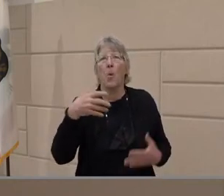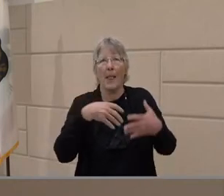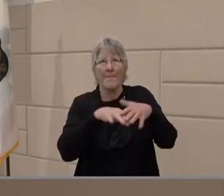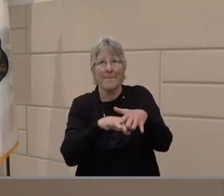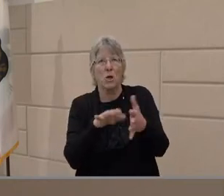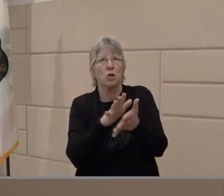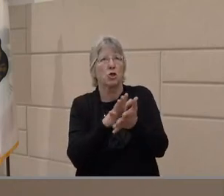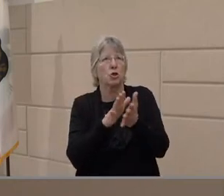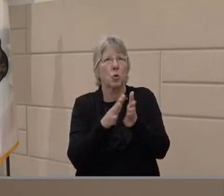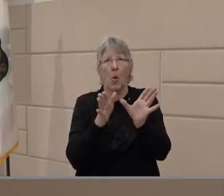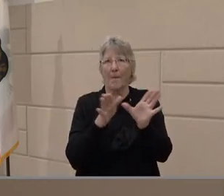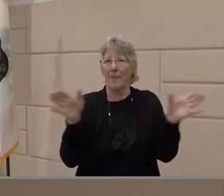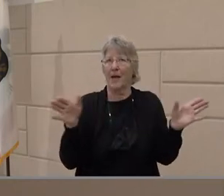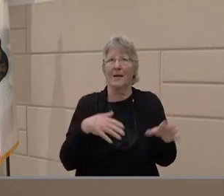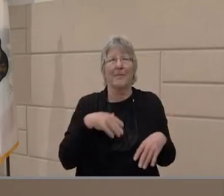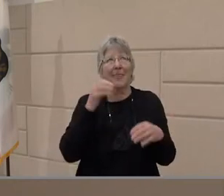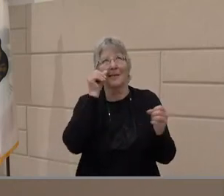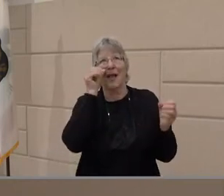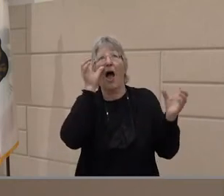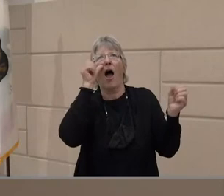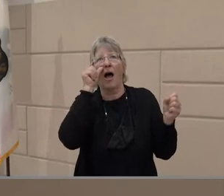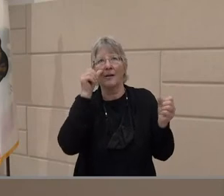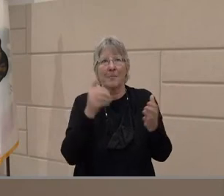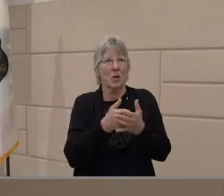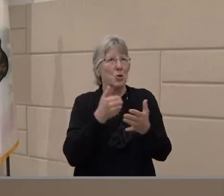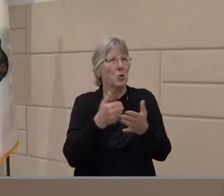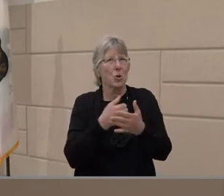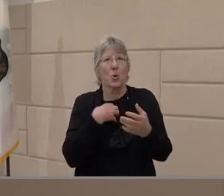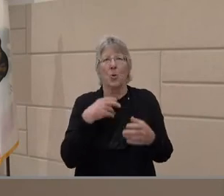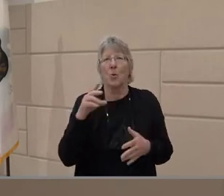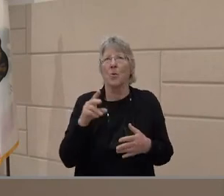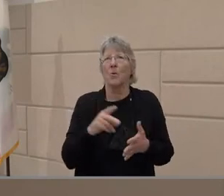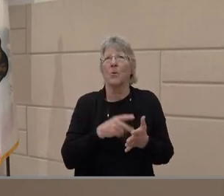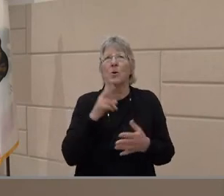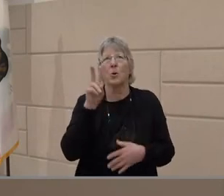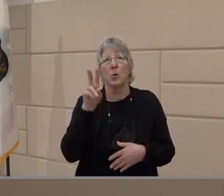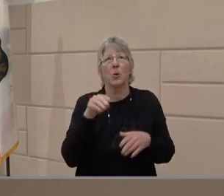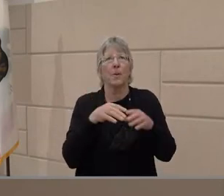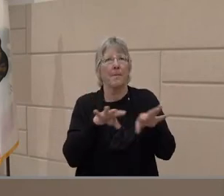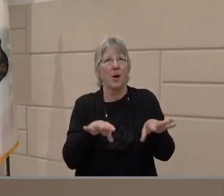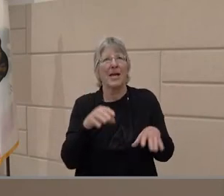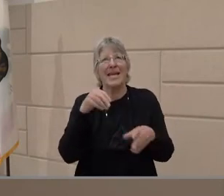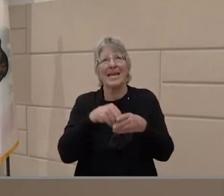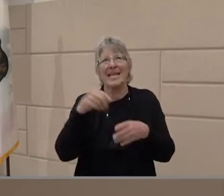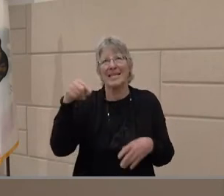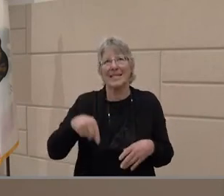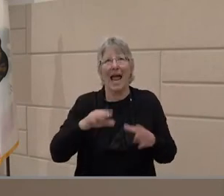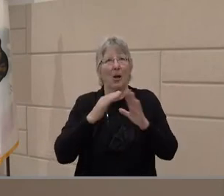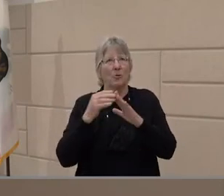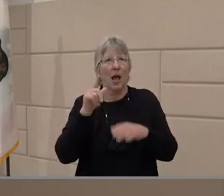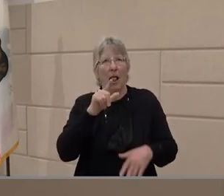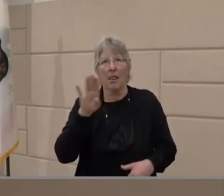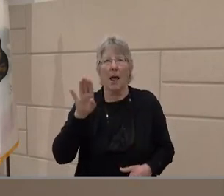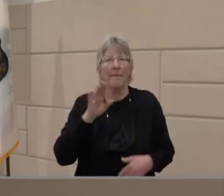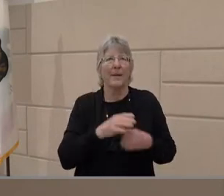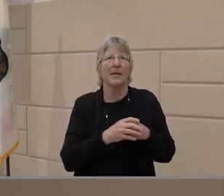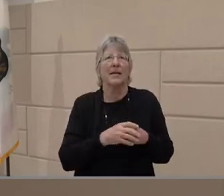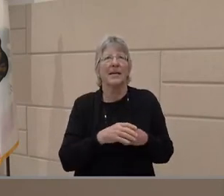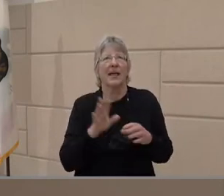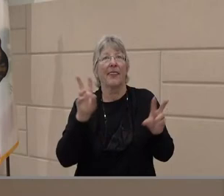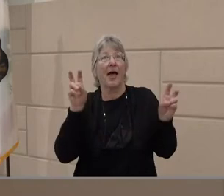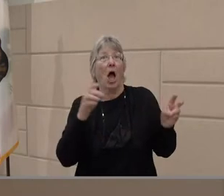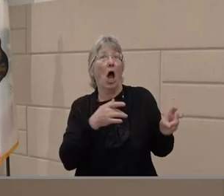អំពីផលប្រយោជន៍ក្នុងការរៀនជាពីរភាសាជាពិសេសកម្មវិធីរៀនពីរភាសាដែលយើងទើបតែប